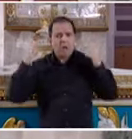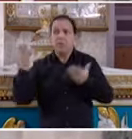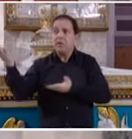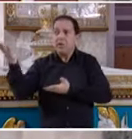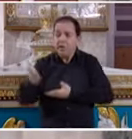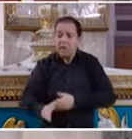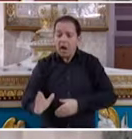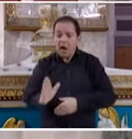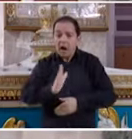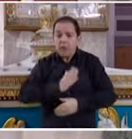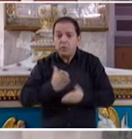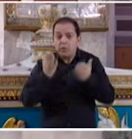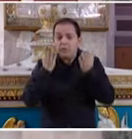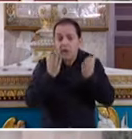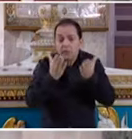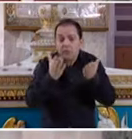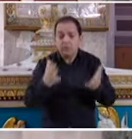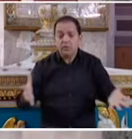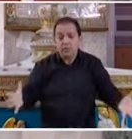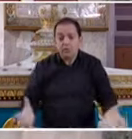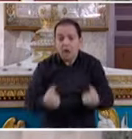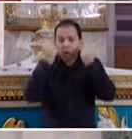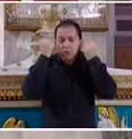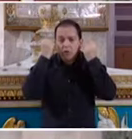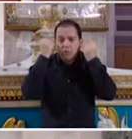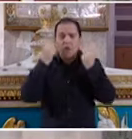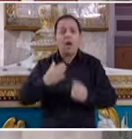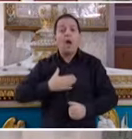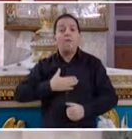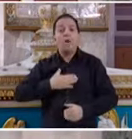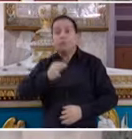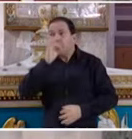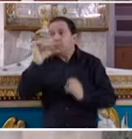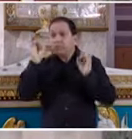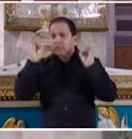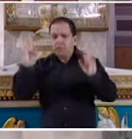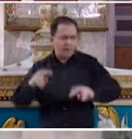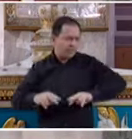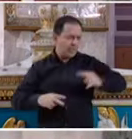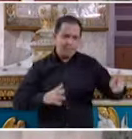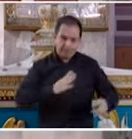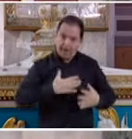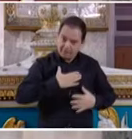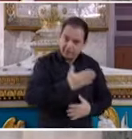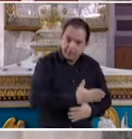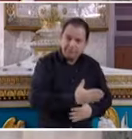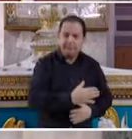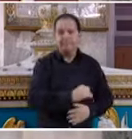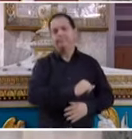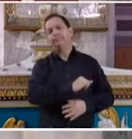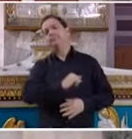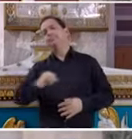έγινε άνθρωπος για σένα, για να σε σώσει, τότε πώς να ευχαριστήσεις τον συνάνθρωπο?